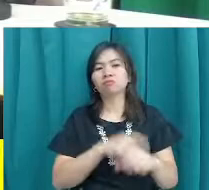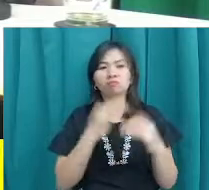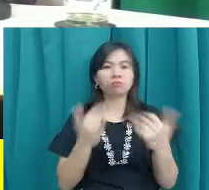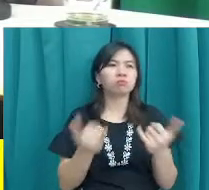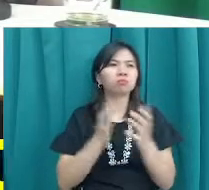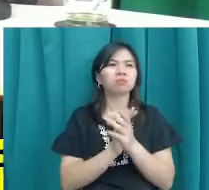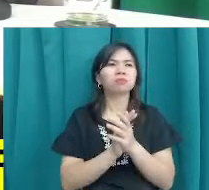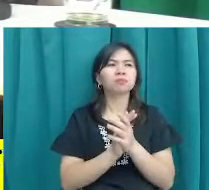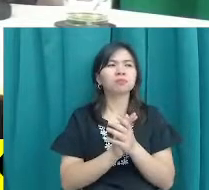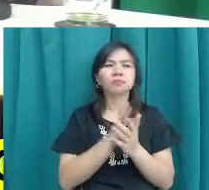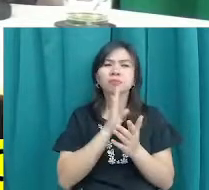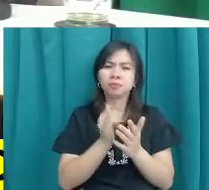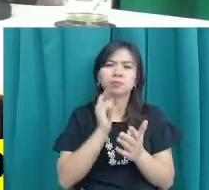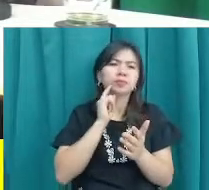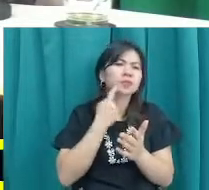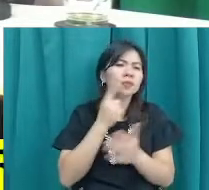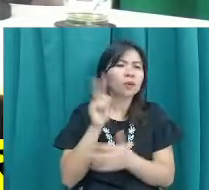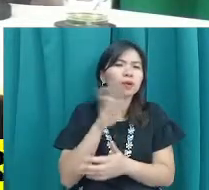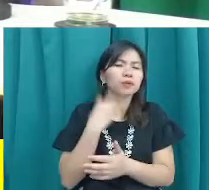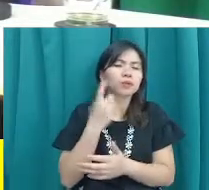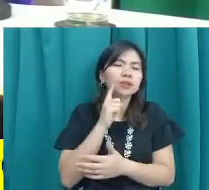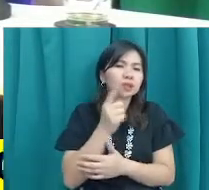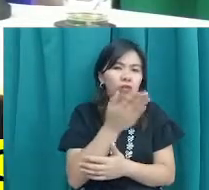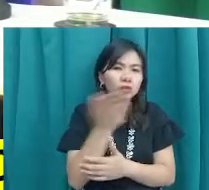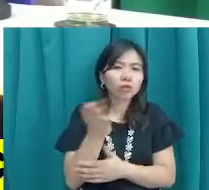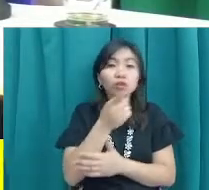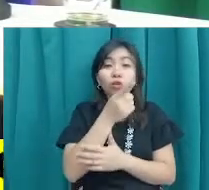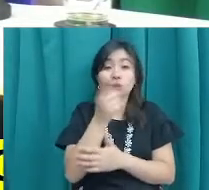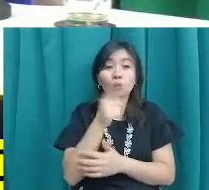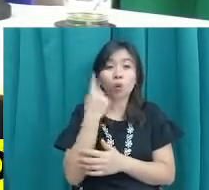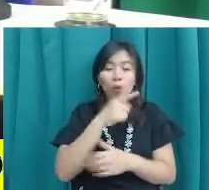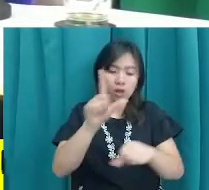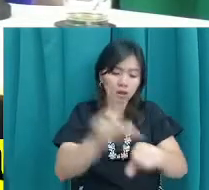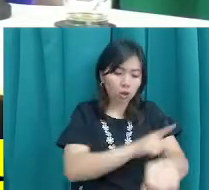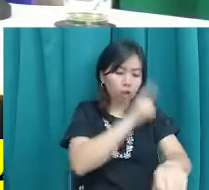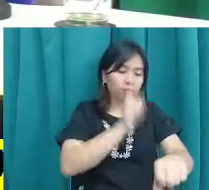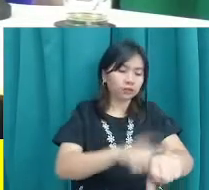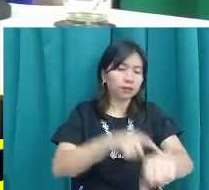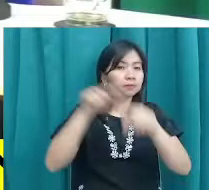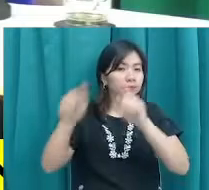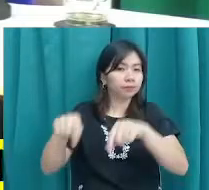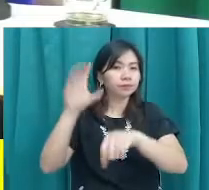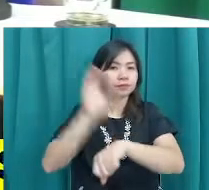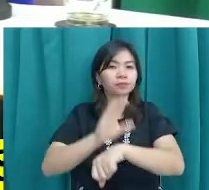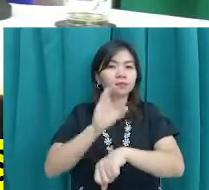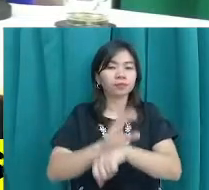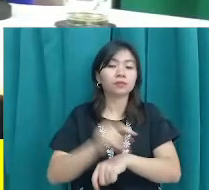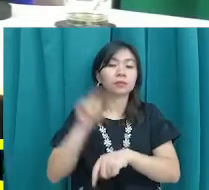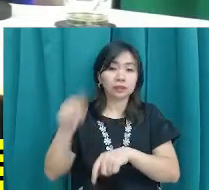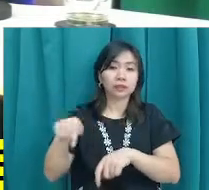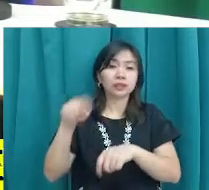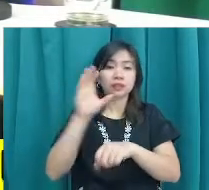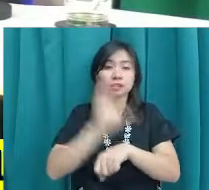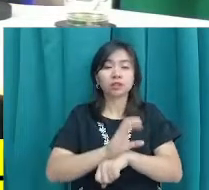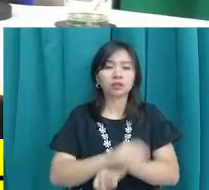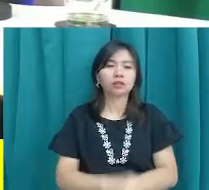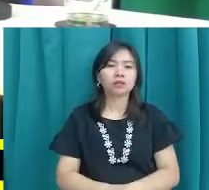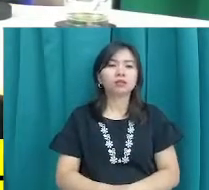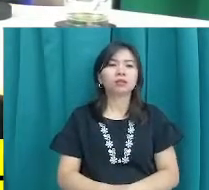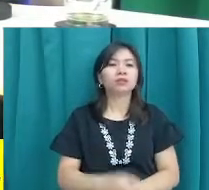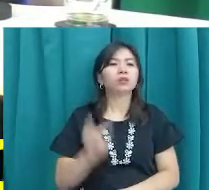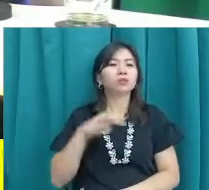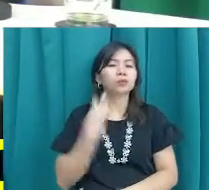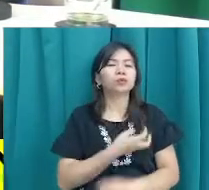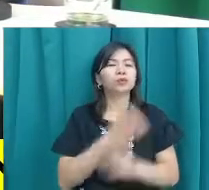Seryoso ko nagsasabi sa inyo, kayo na matatagal ng young people ng Christian Bible Baptist Church Port Bonifacio. You see? Nais kong